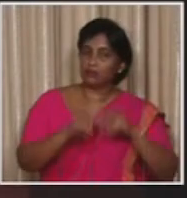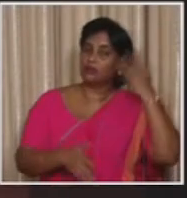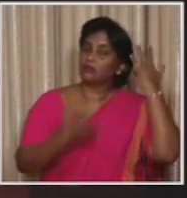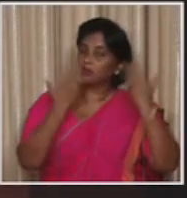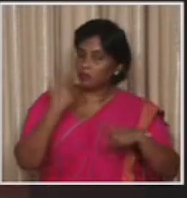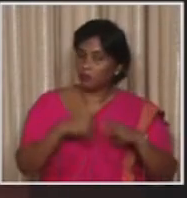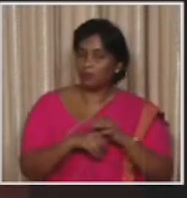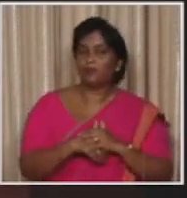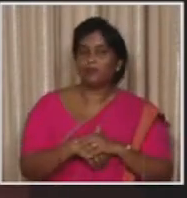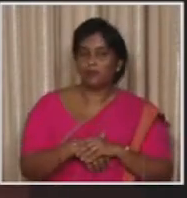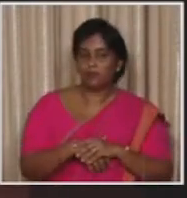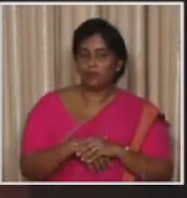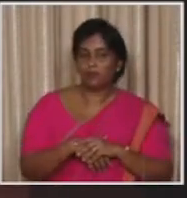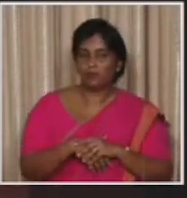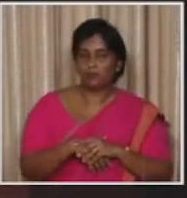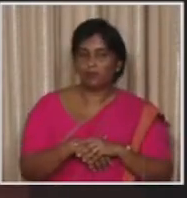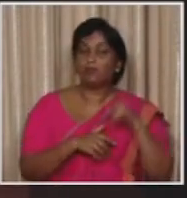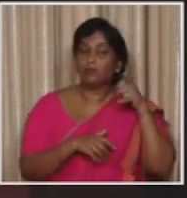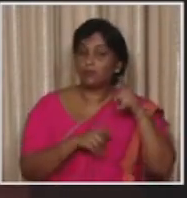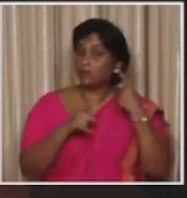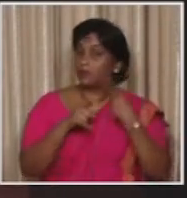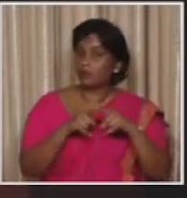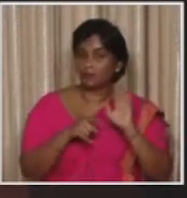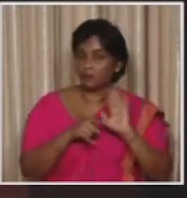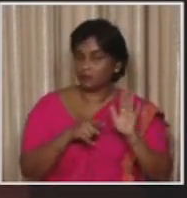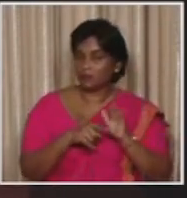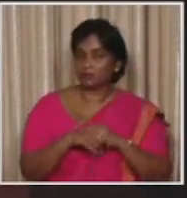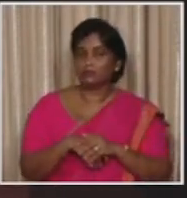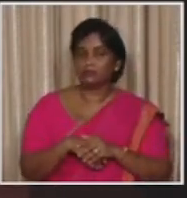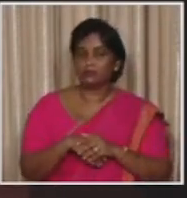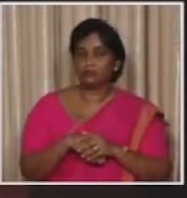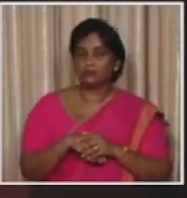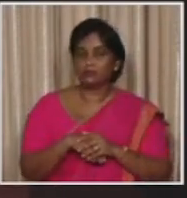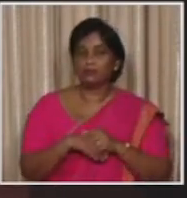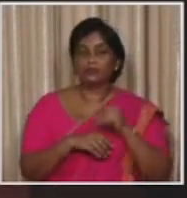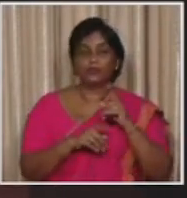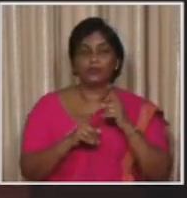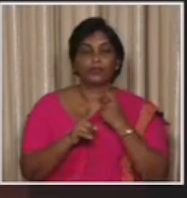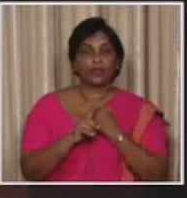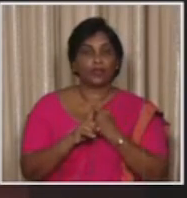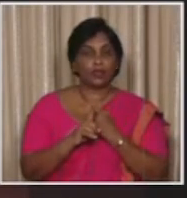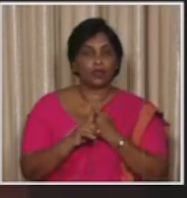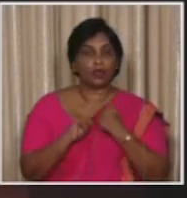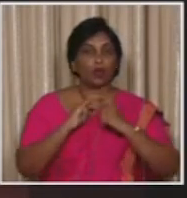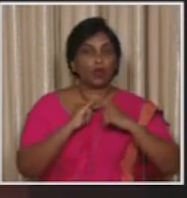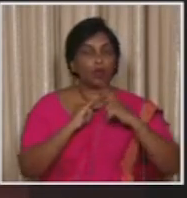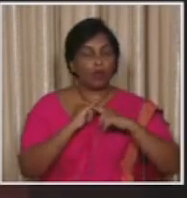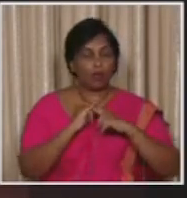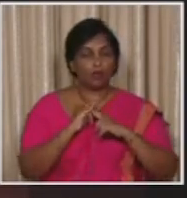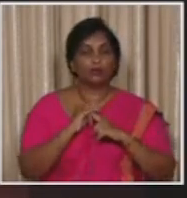වුණා. ඒ විතරක් නෙමෙයි, කීත් නොයා උපාලි තෙන්නකෝන්